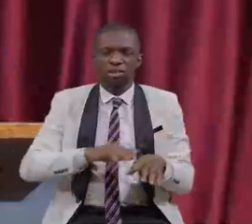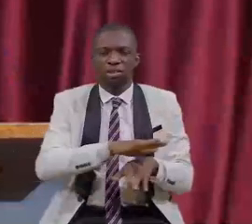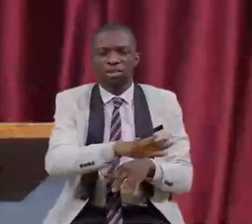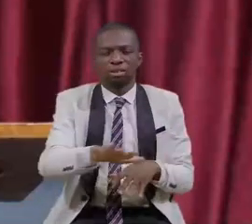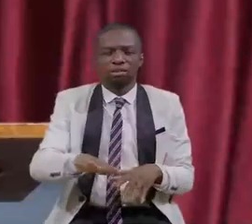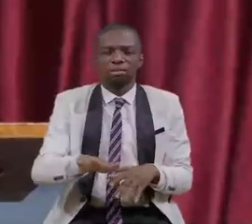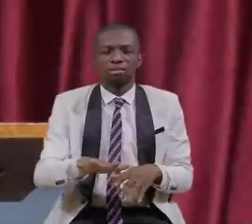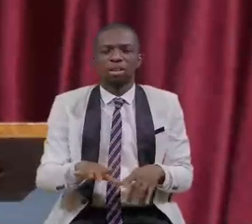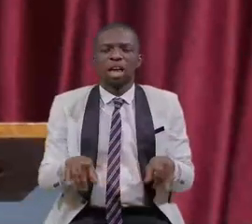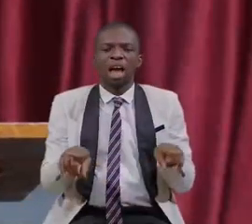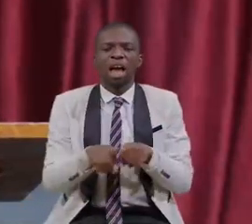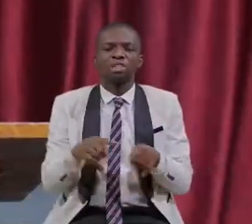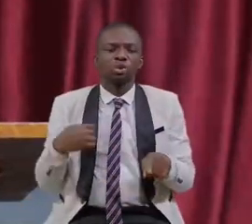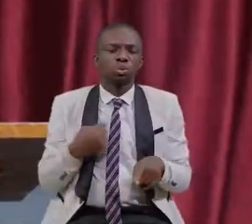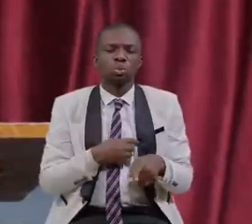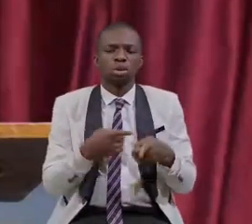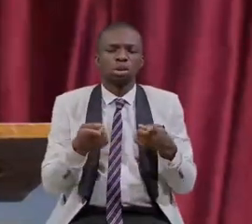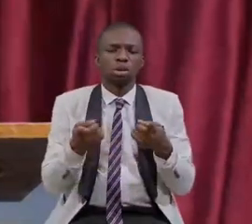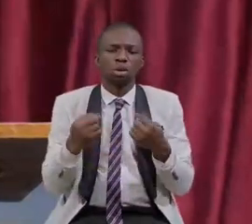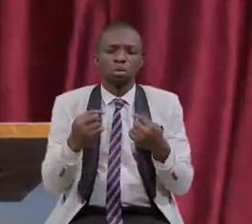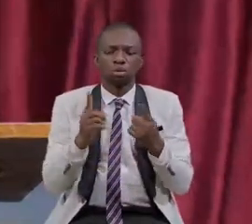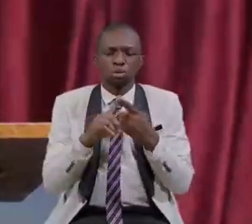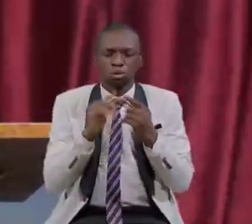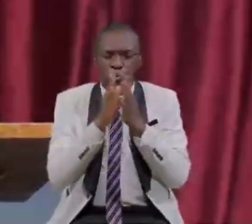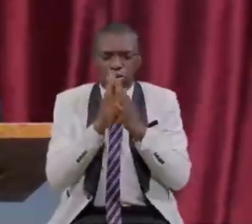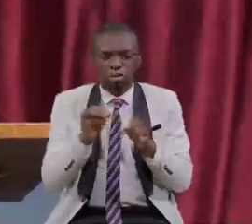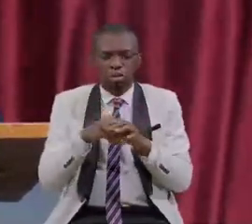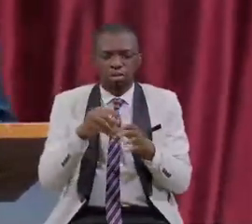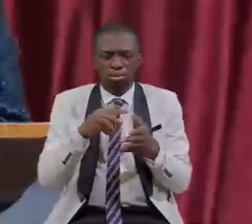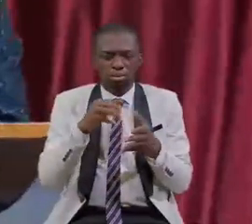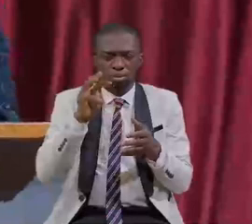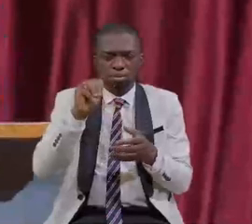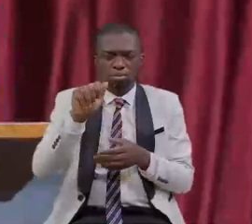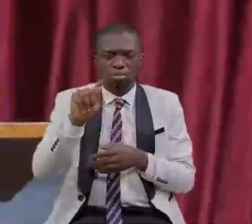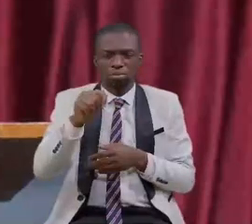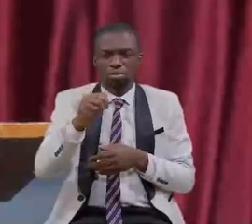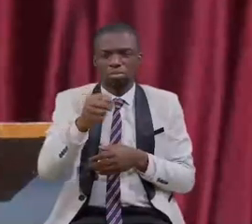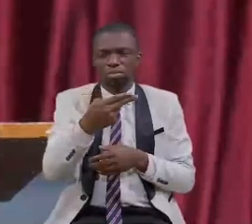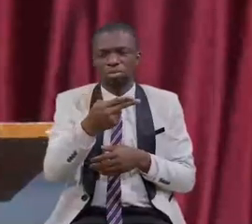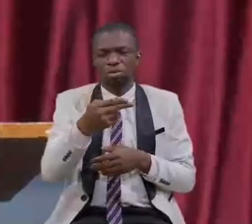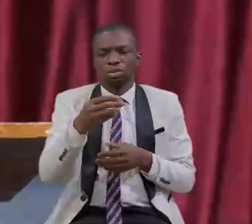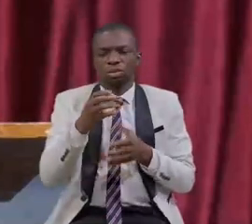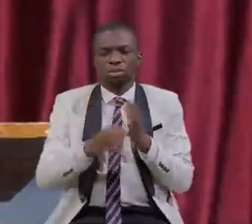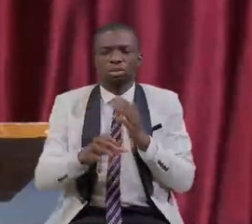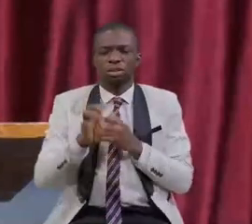Comme on revient à la prière dans Matthieu 6, le verset 10 nous dit,